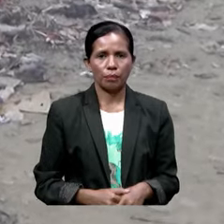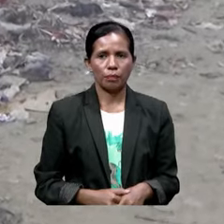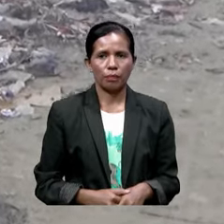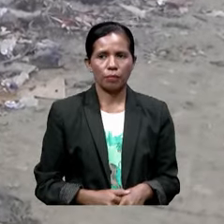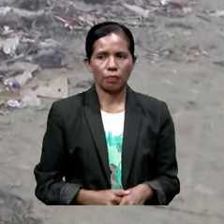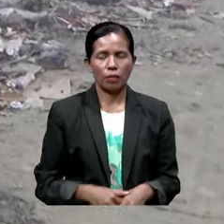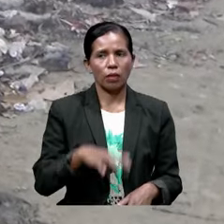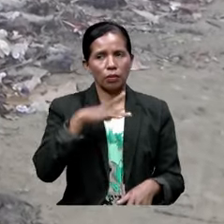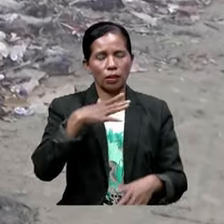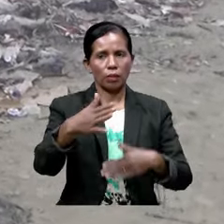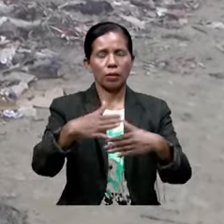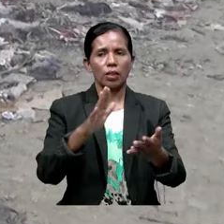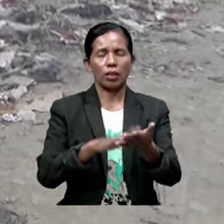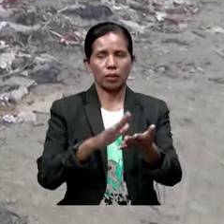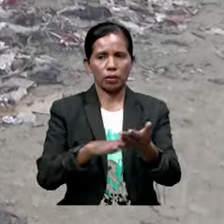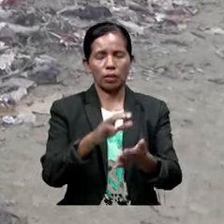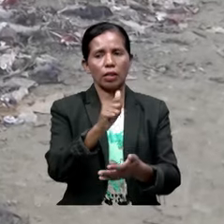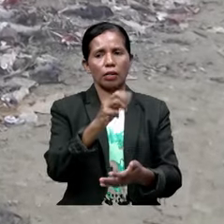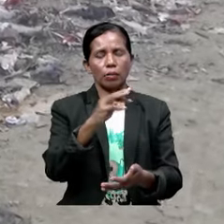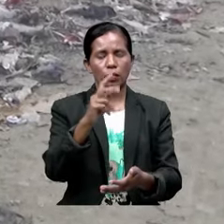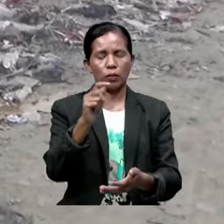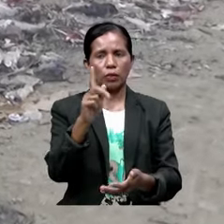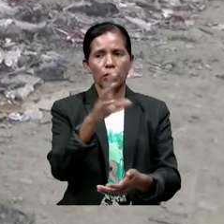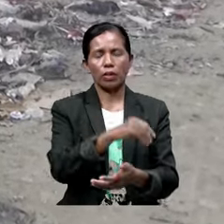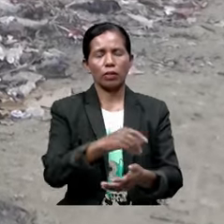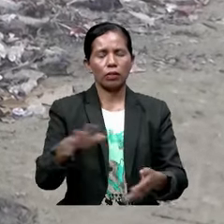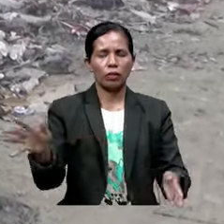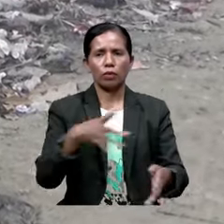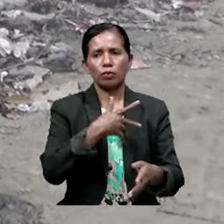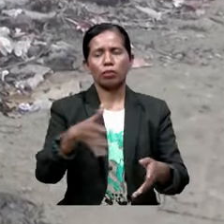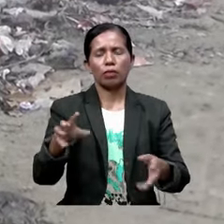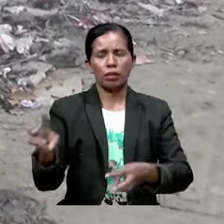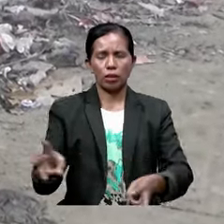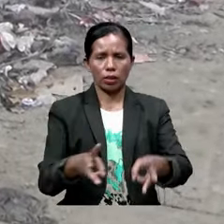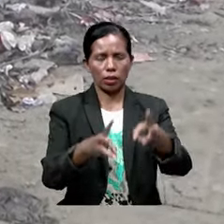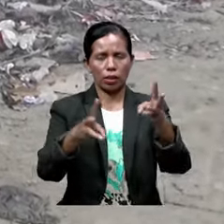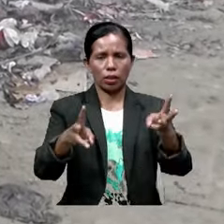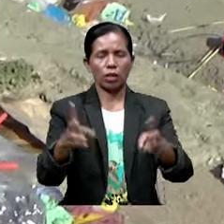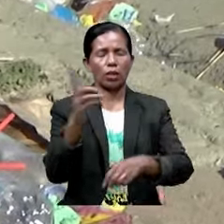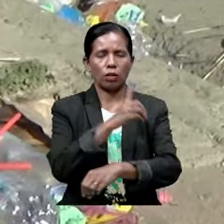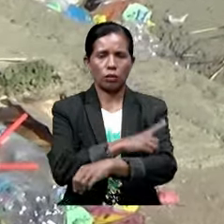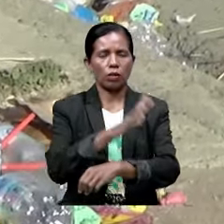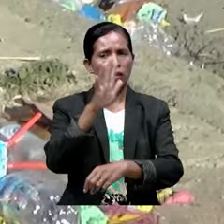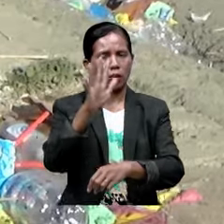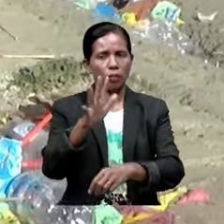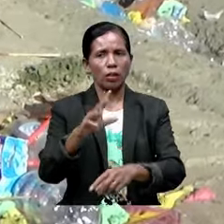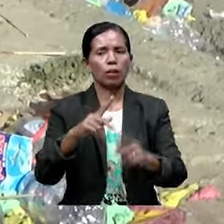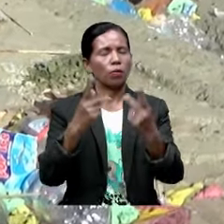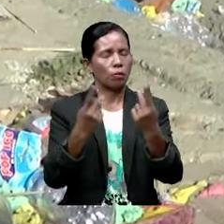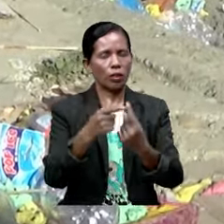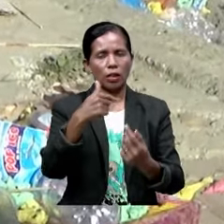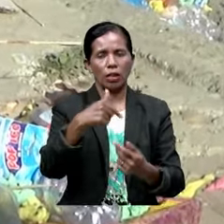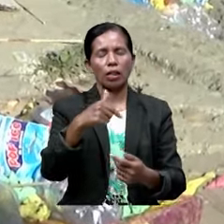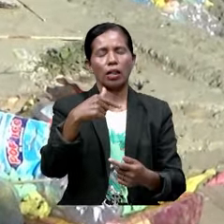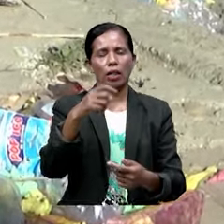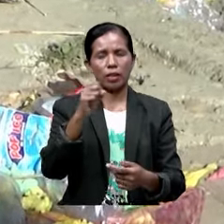Lisu iha area besik sekolah primaria aimutin, anin hu na cleca iha estrada público durante lorong lima ona, kompanya Gesa